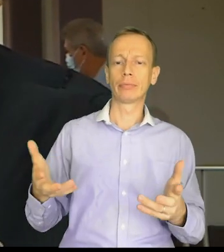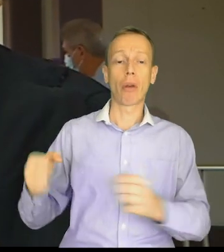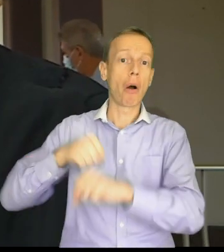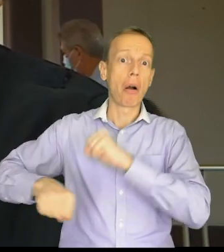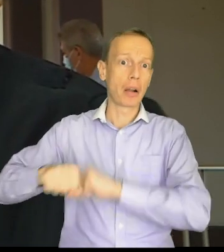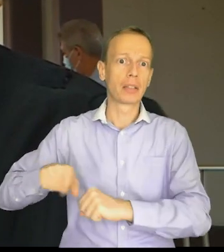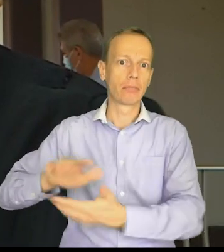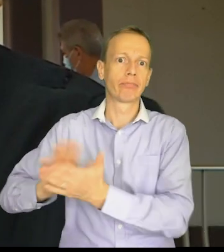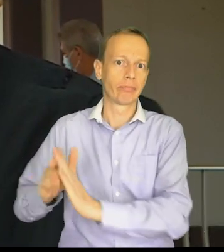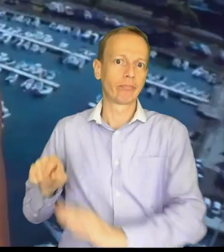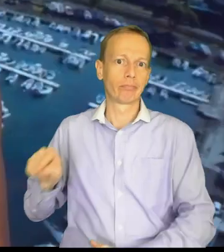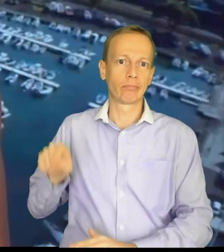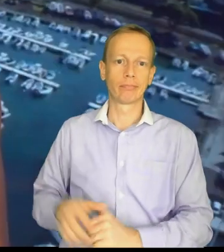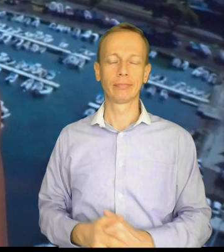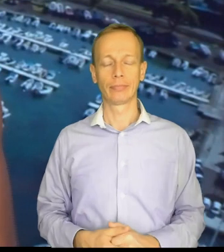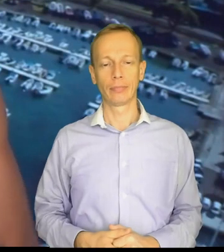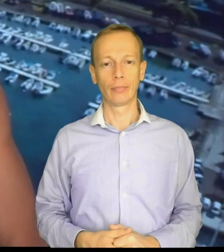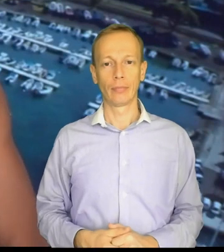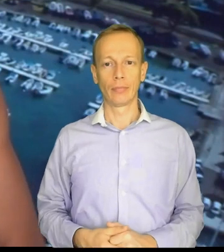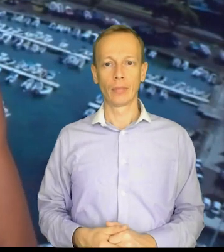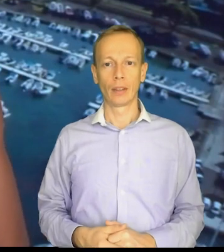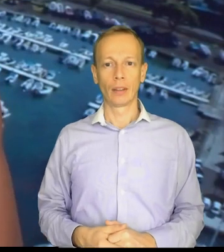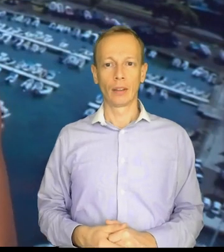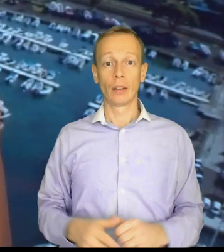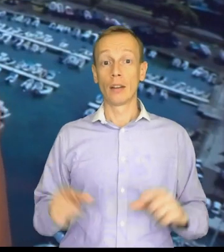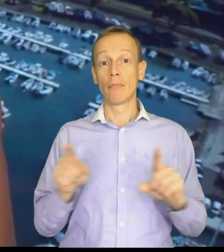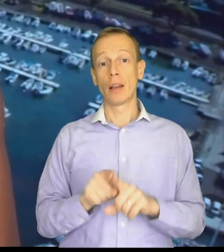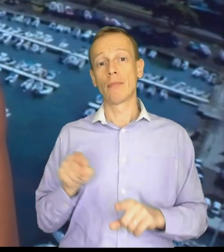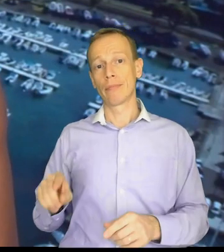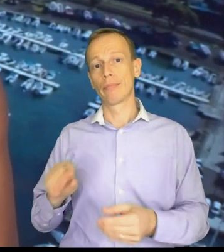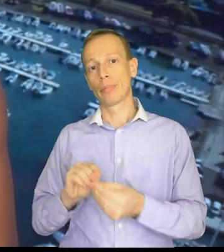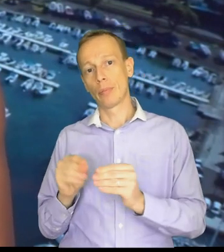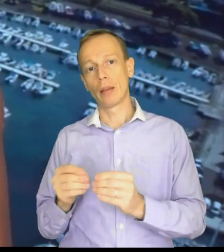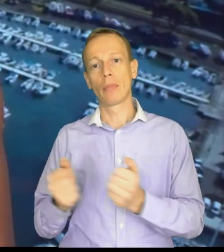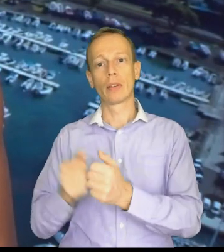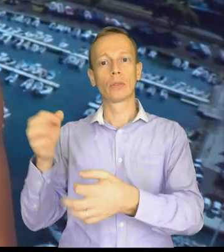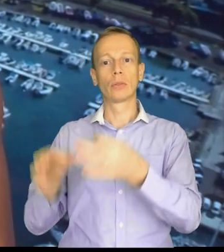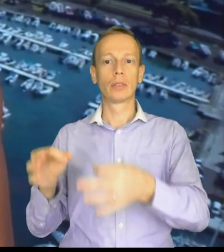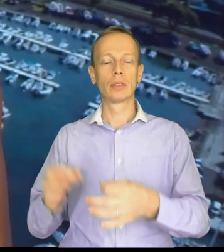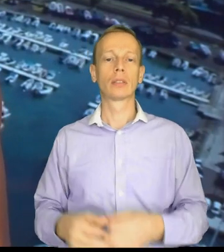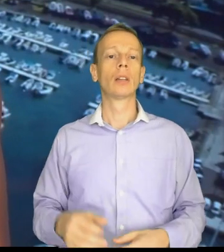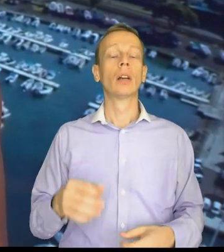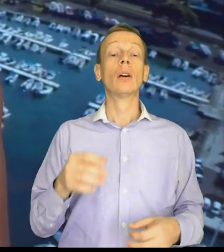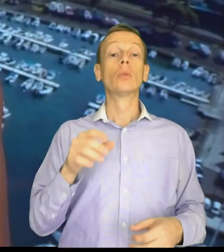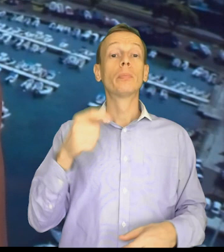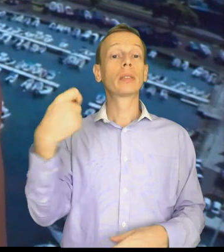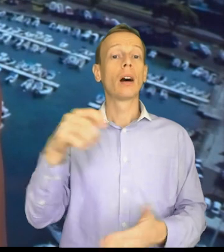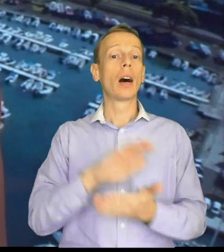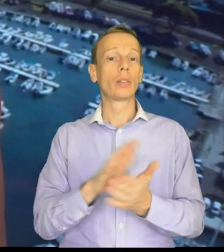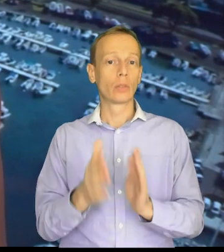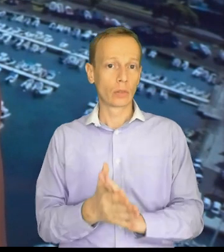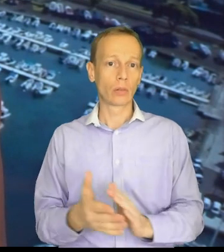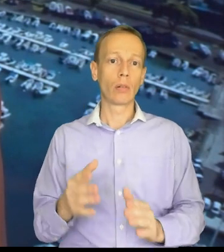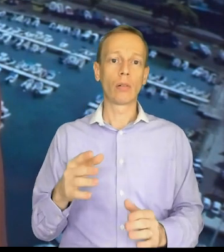mises en œuvre. Lui aussi a eu des soucis avec la justice. Le combat de Kalanihi, président de l'association Tahiti